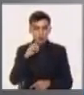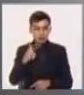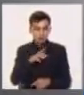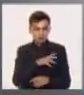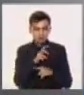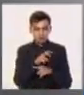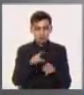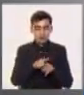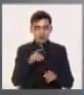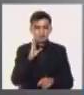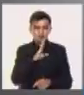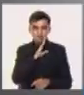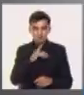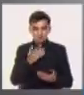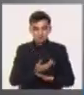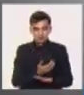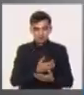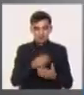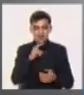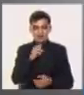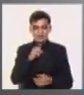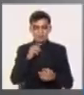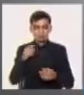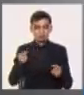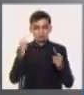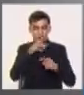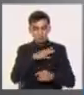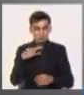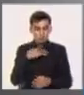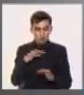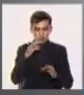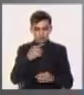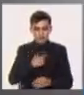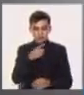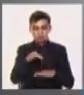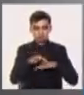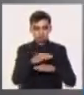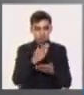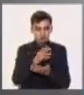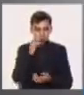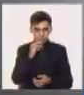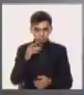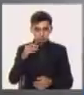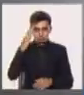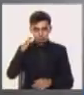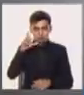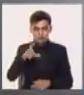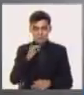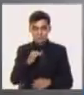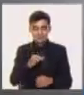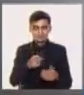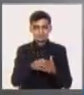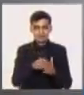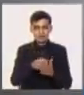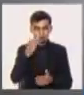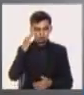как и многие казахстанцы, узнала о себе много нового. Приложение «Домумед» показывает, что она замужем за незнакомым человеком и воспитывает двух